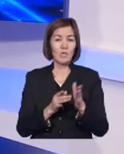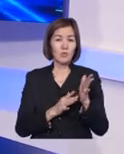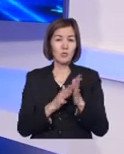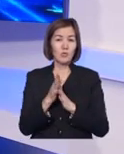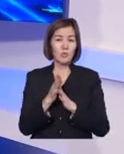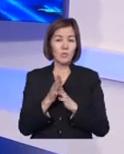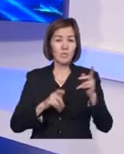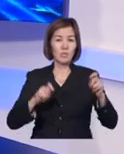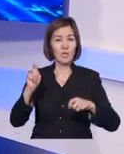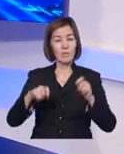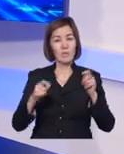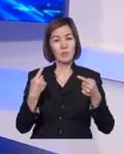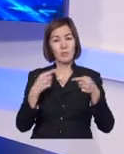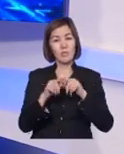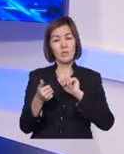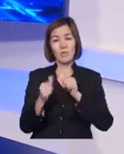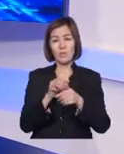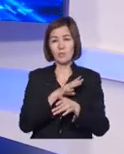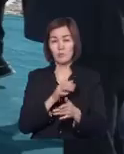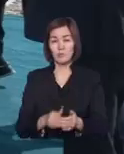алаңын жаңбырлату технологиясын алмастыруда.